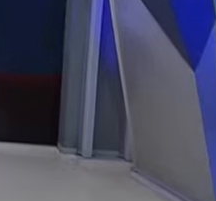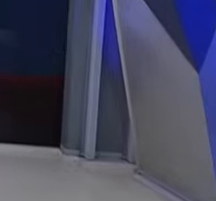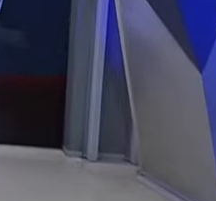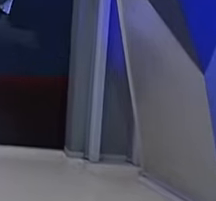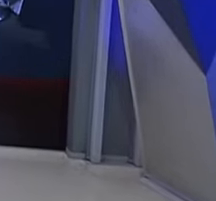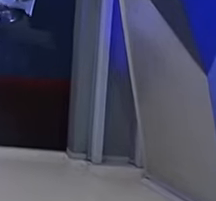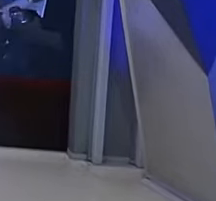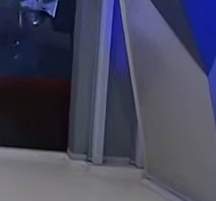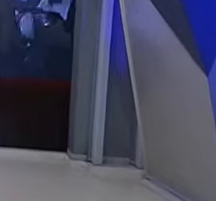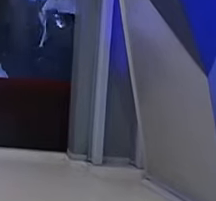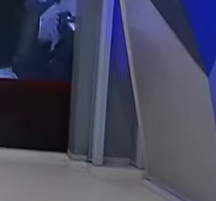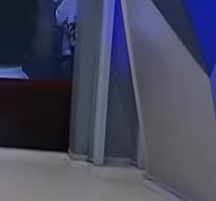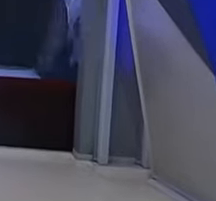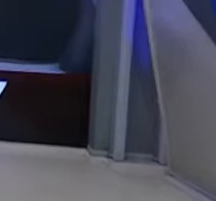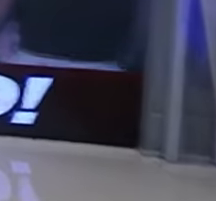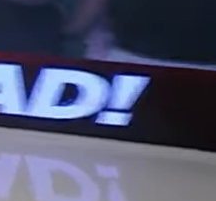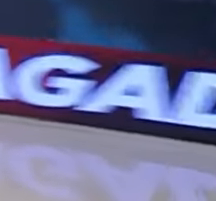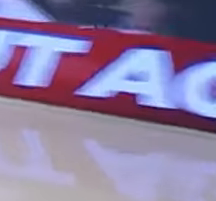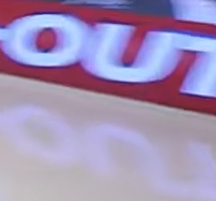ng mahigit isang oras.